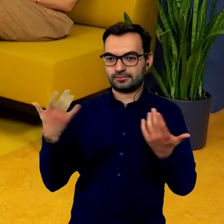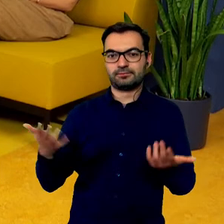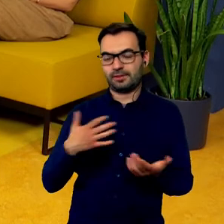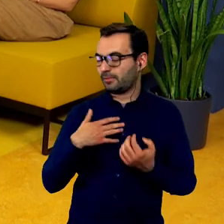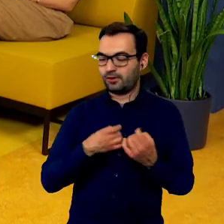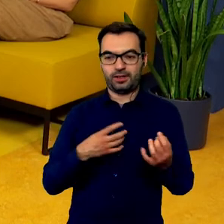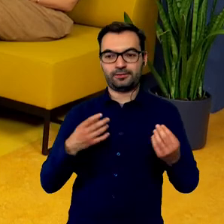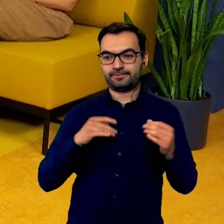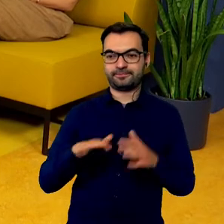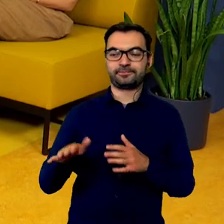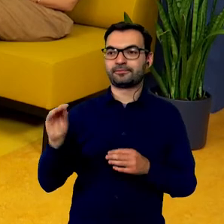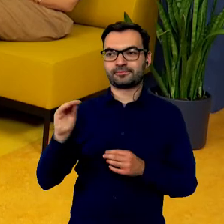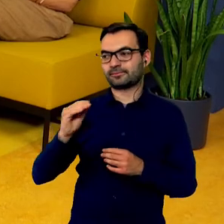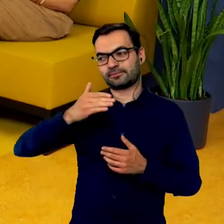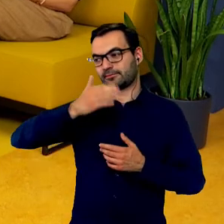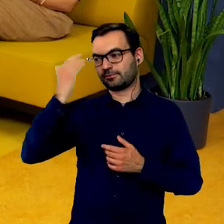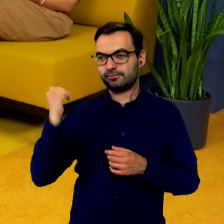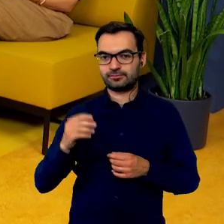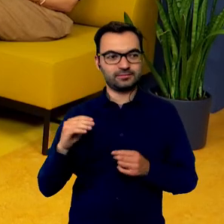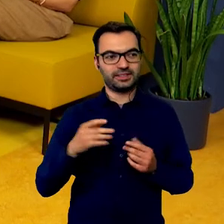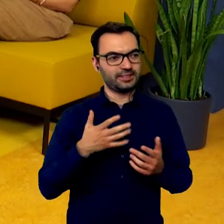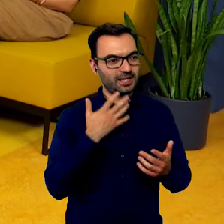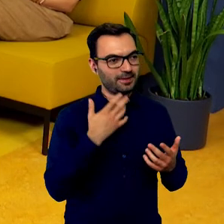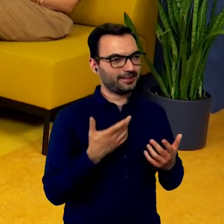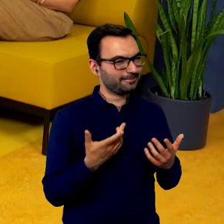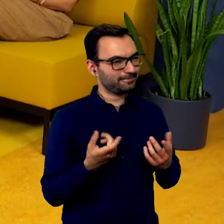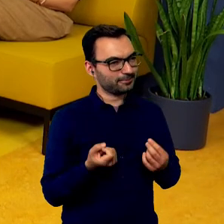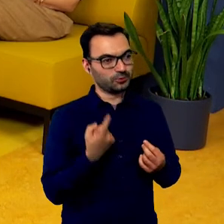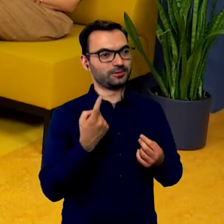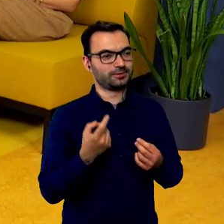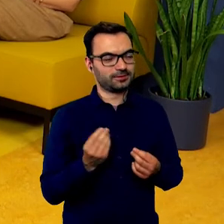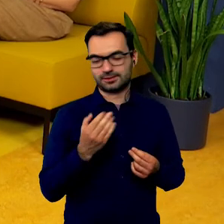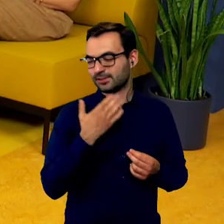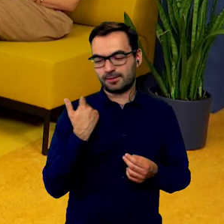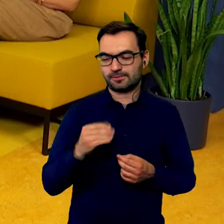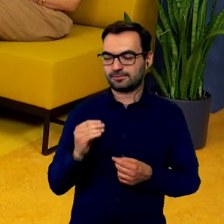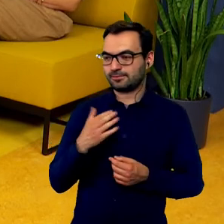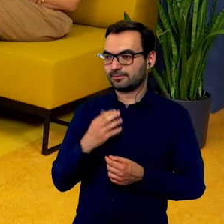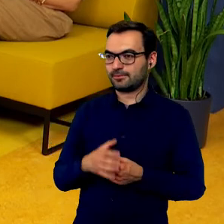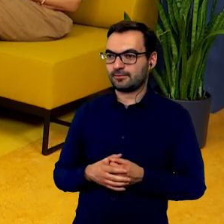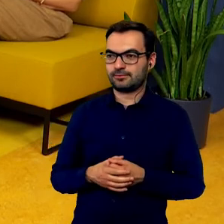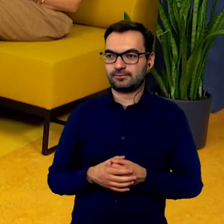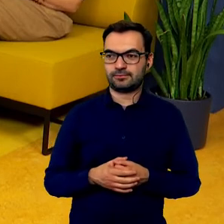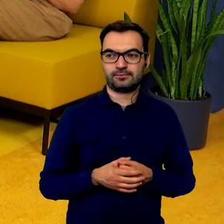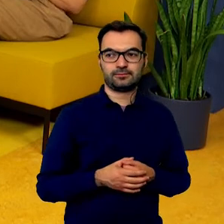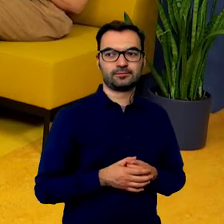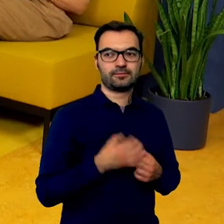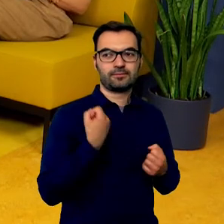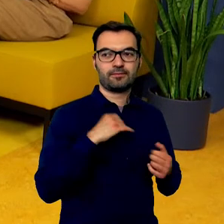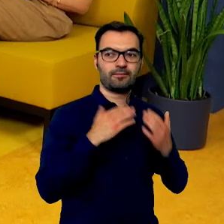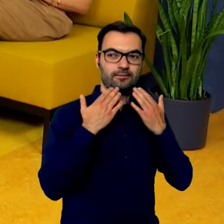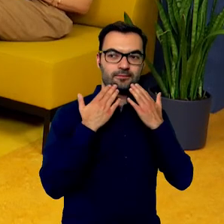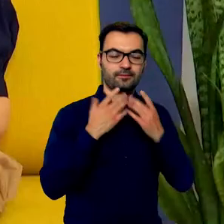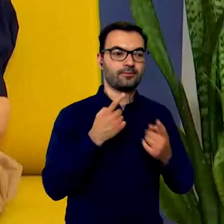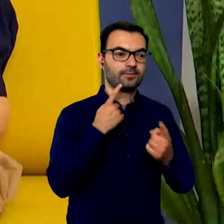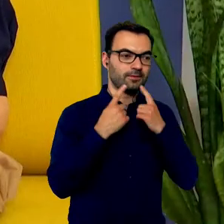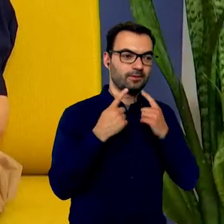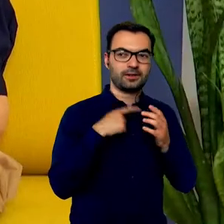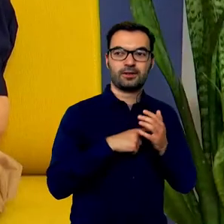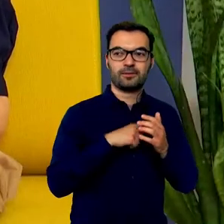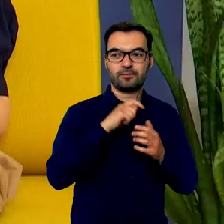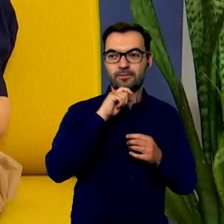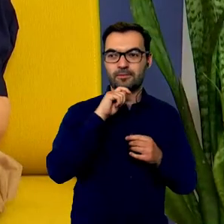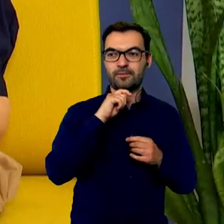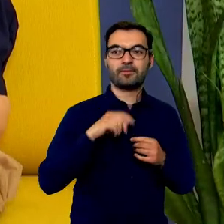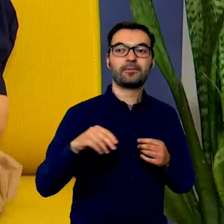fala, więc jeszcze nie wiem. Jeszcze nie chwyciło. Nie chwyciło. Jeszcze nie ma tego momentu. To w takim razie bardzo dziękując za rozmowę o